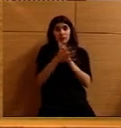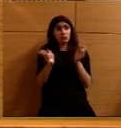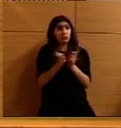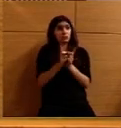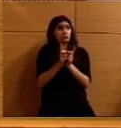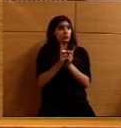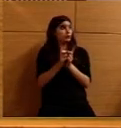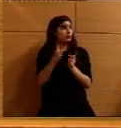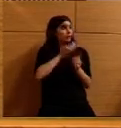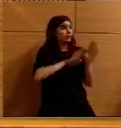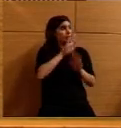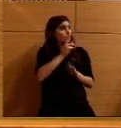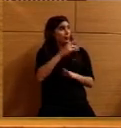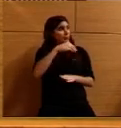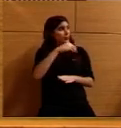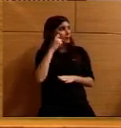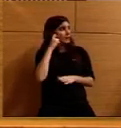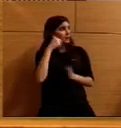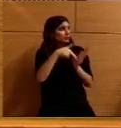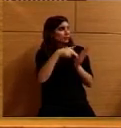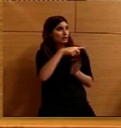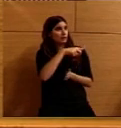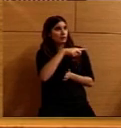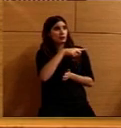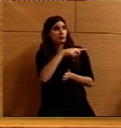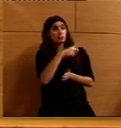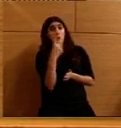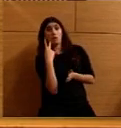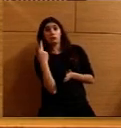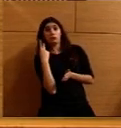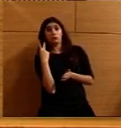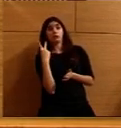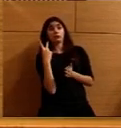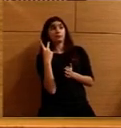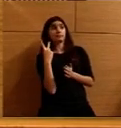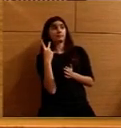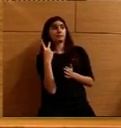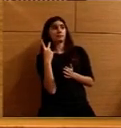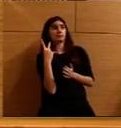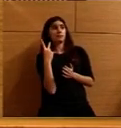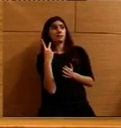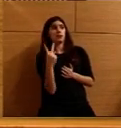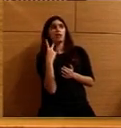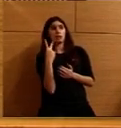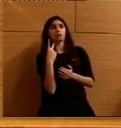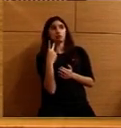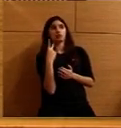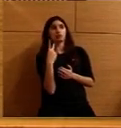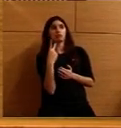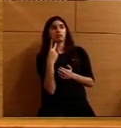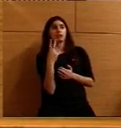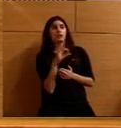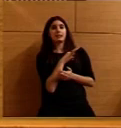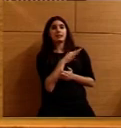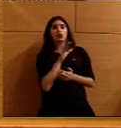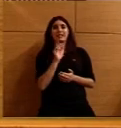Ui, la senyora vicepresidenta està al Senat. I el portem per la banda de la senyora